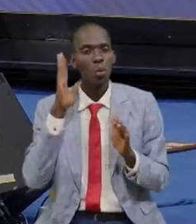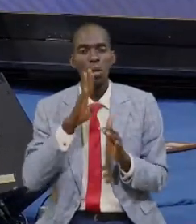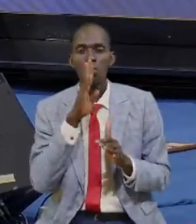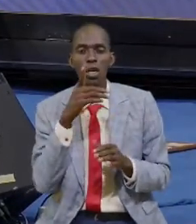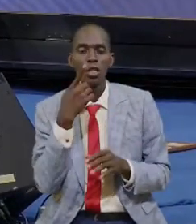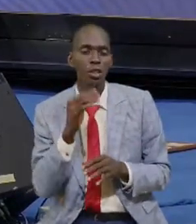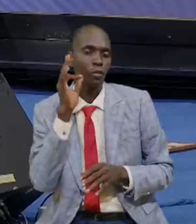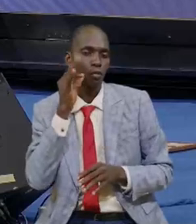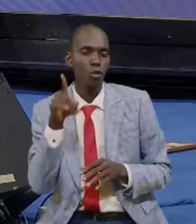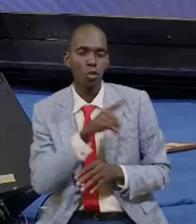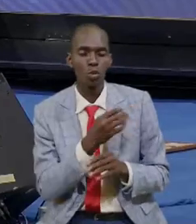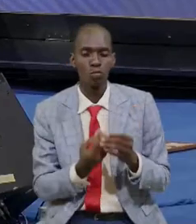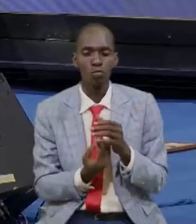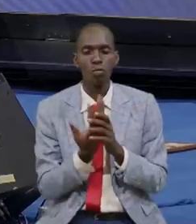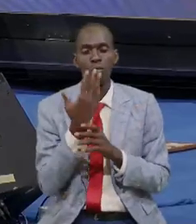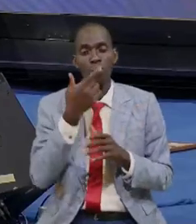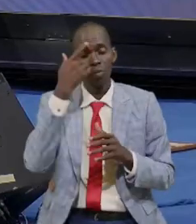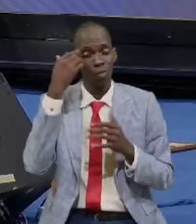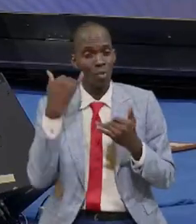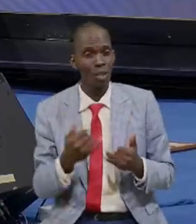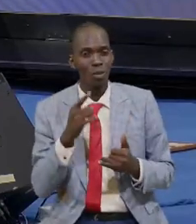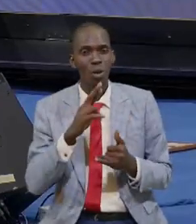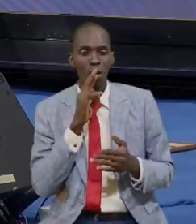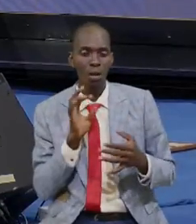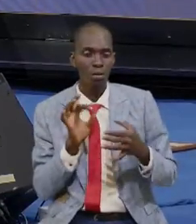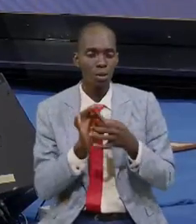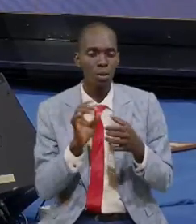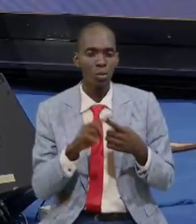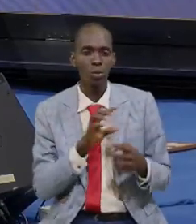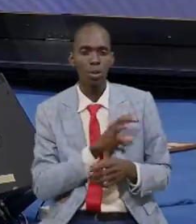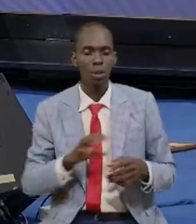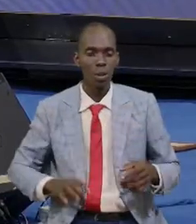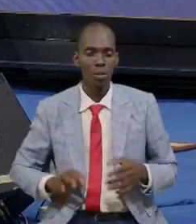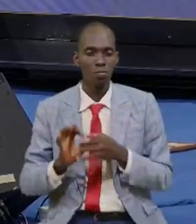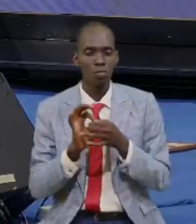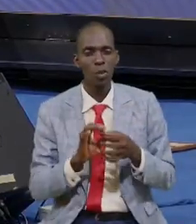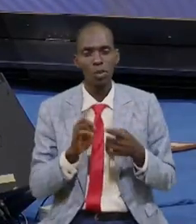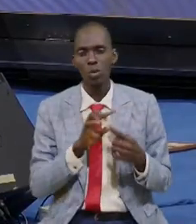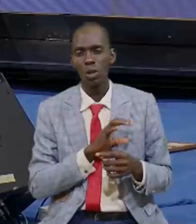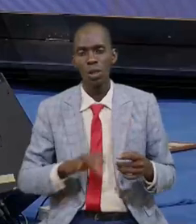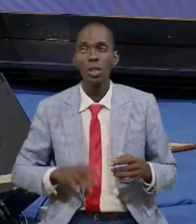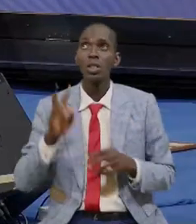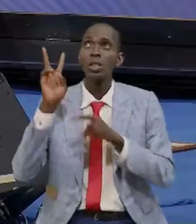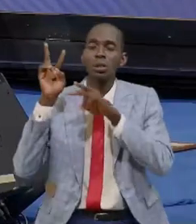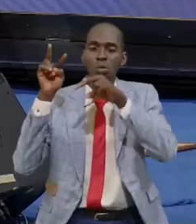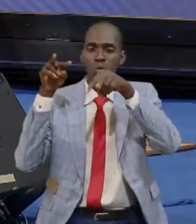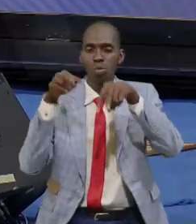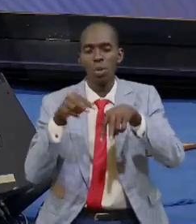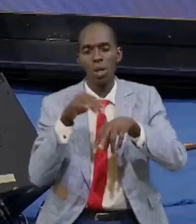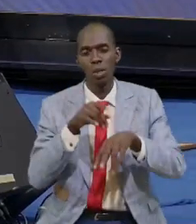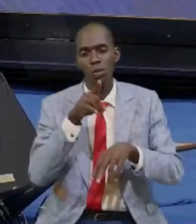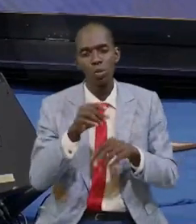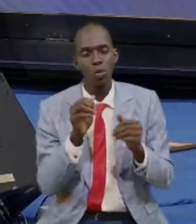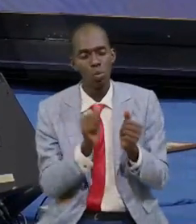portez. Parce que vous êtes maintenant unis à Christ, vous êtes mariés à Christ. Et il vous regarde avec compassion et